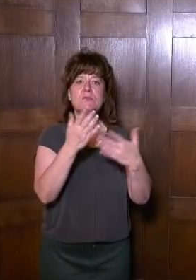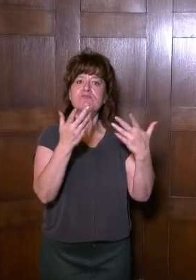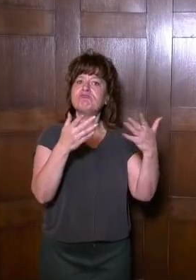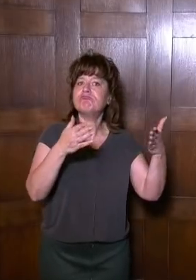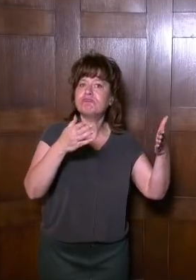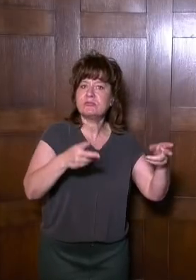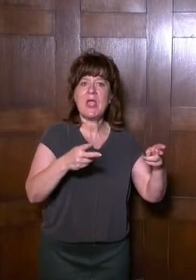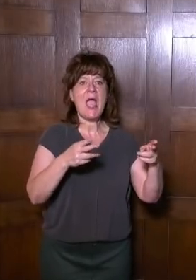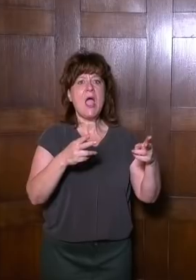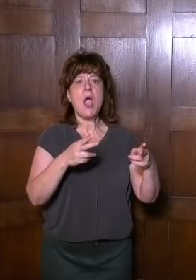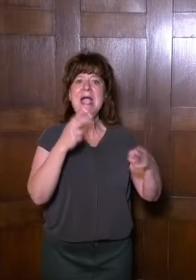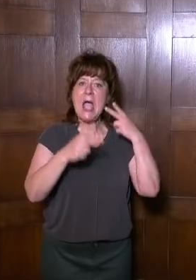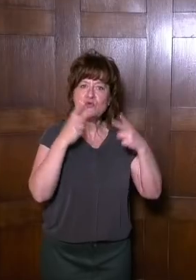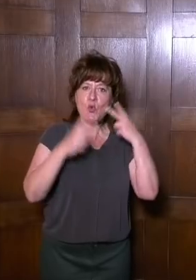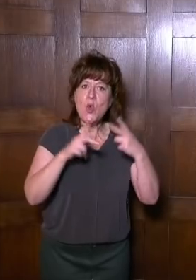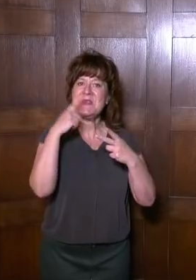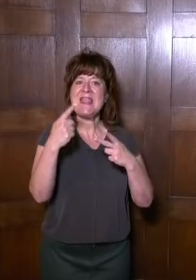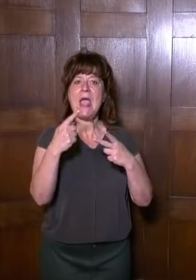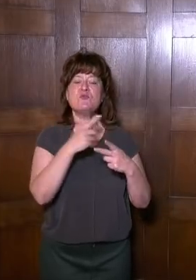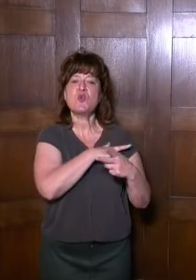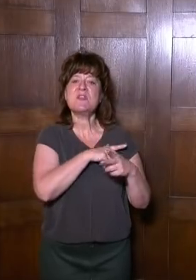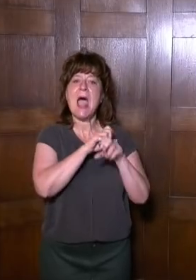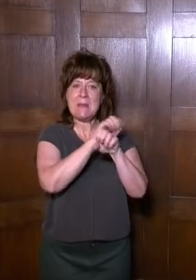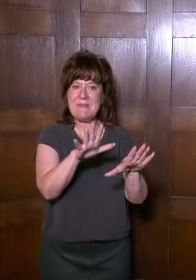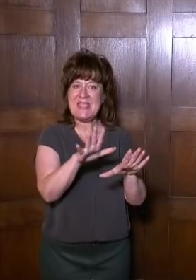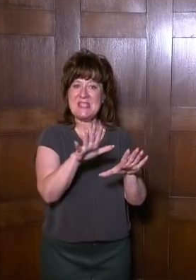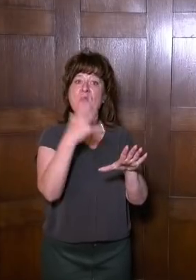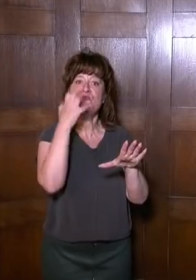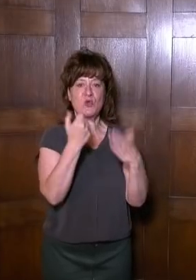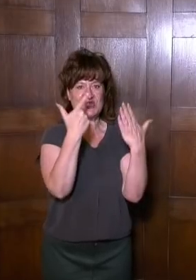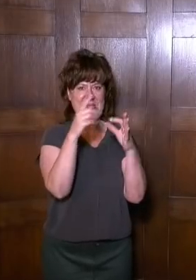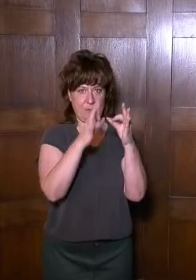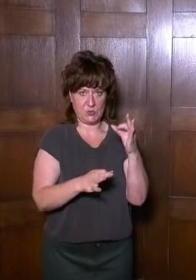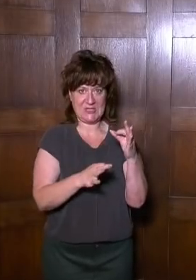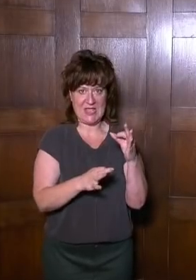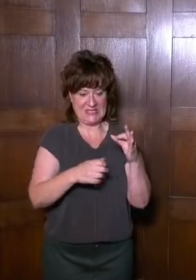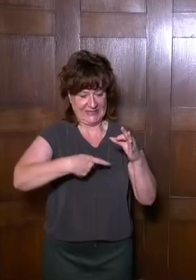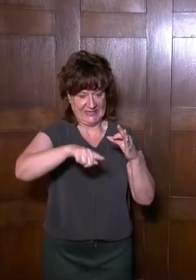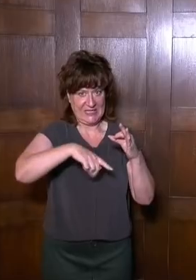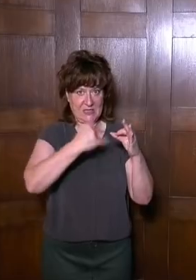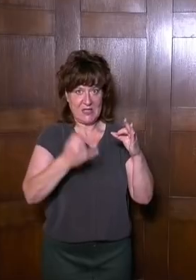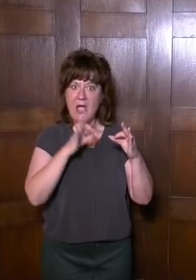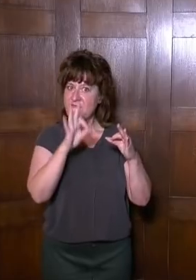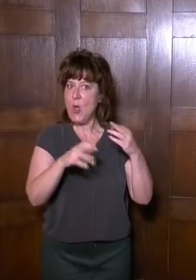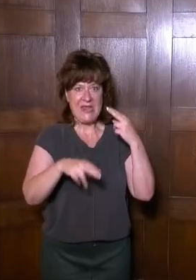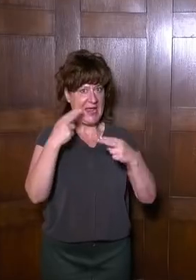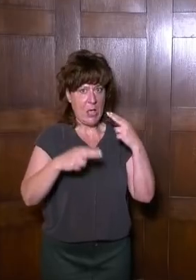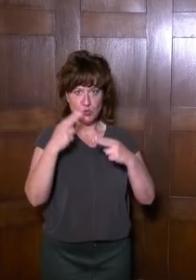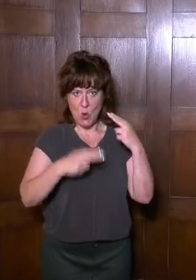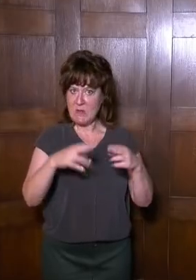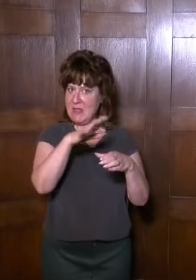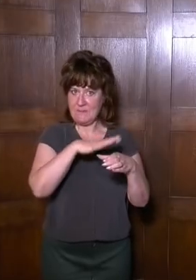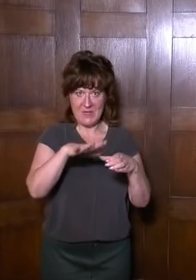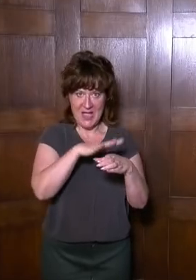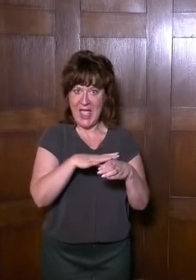den sozialen Medien ja auch stark gemacht für diese 7%, die es ja auch jetzt für die Gastronomen gibt. Das finde ich ganz wichtig, denn auch die